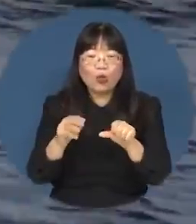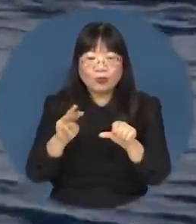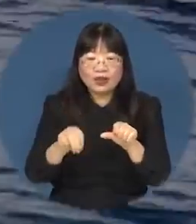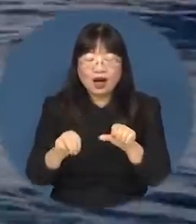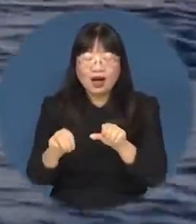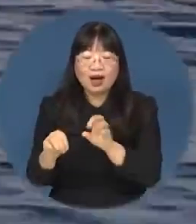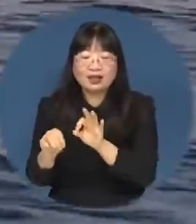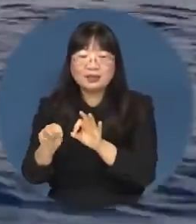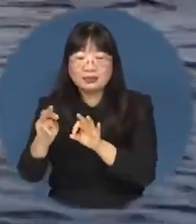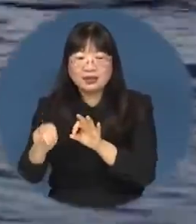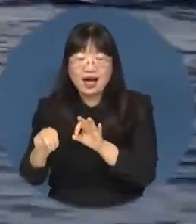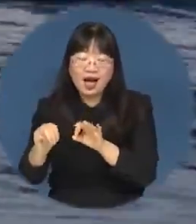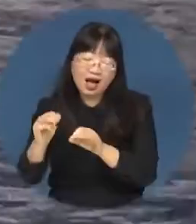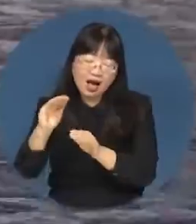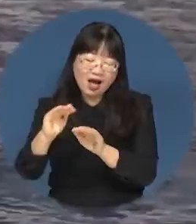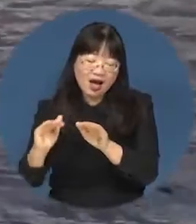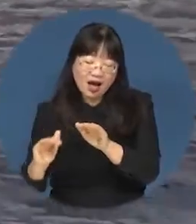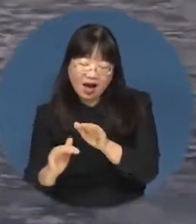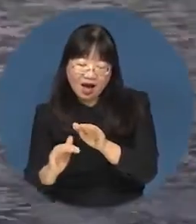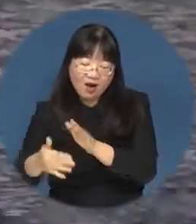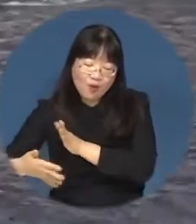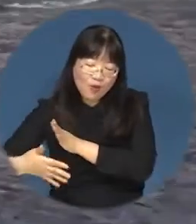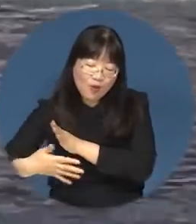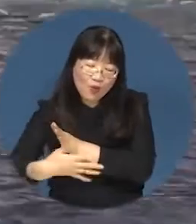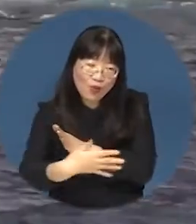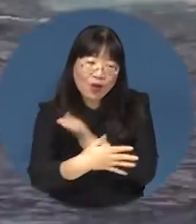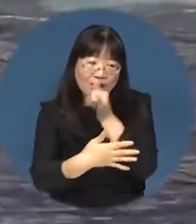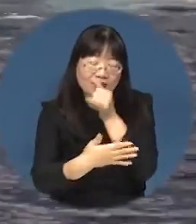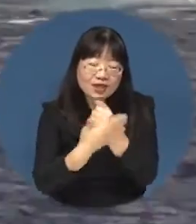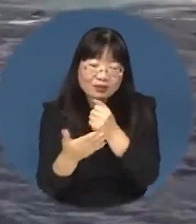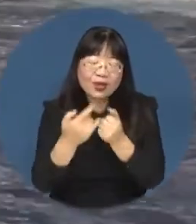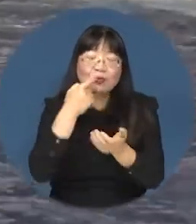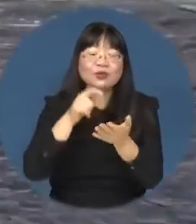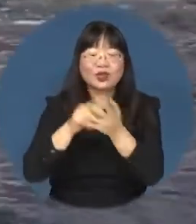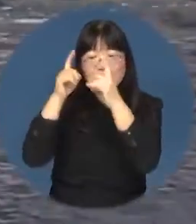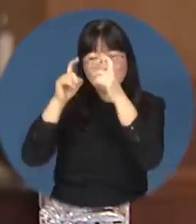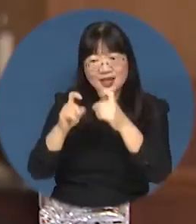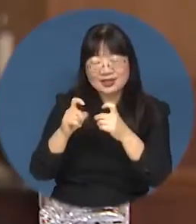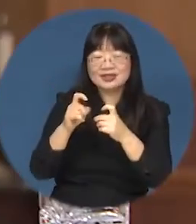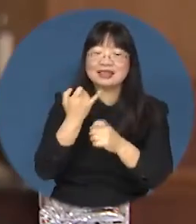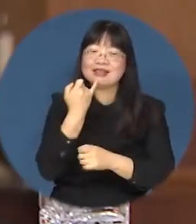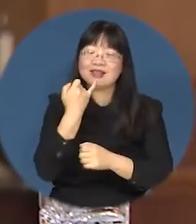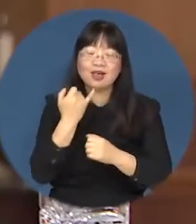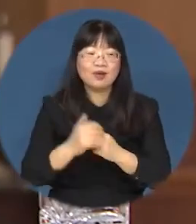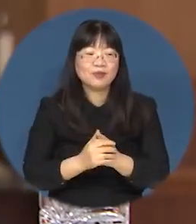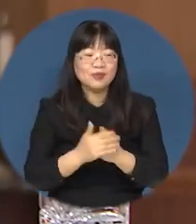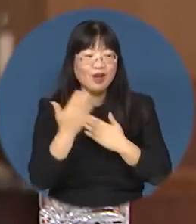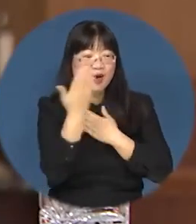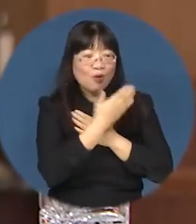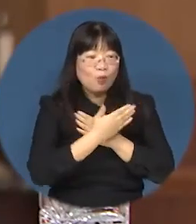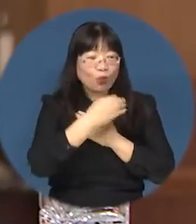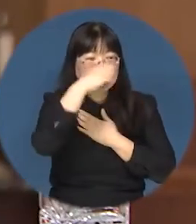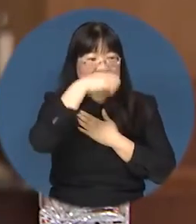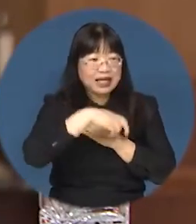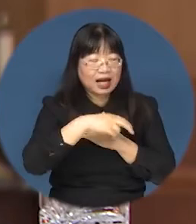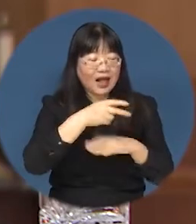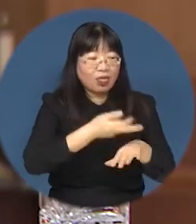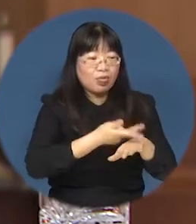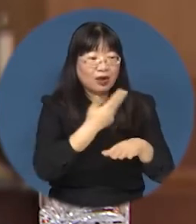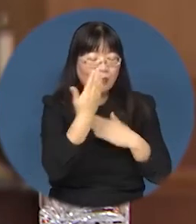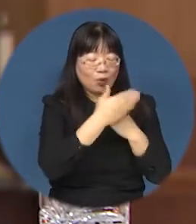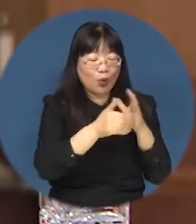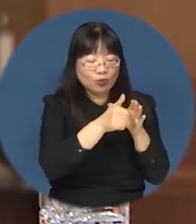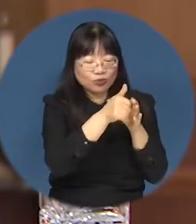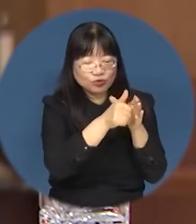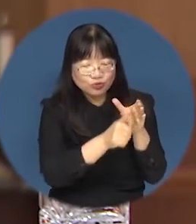있죠. 새끼를 키울 때는. 예. 그 사진 찍기 아주 용이합니다. 그러네요. 네네. 맨몸으로 들어가서 사람도 깊이 들어가기 어려우니까.